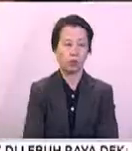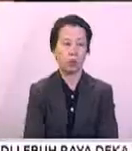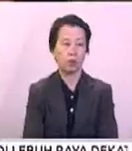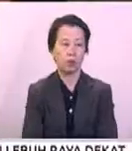sangat